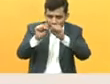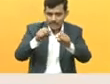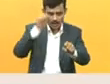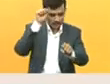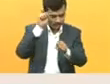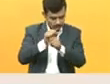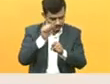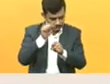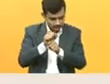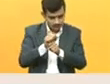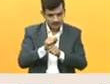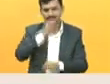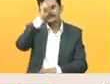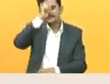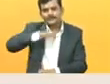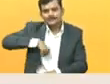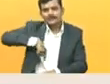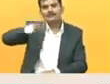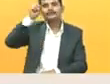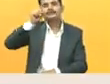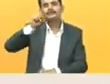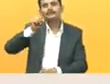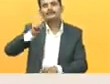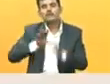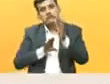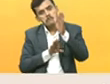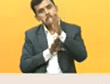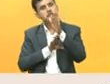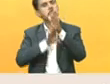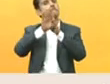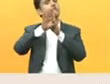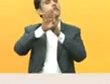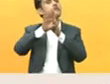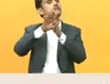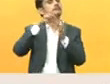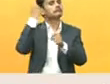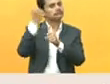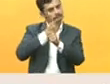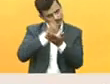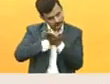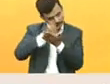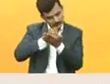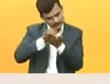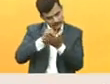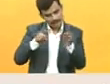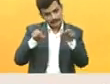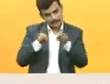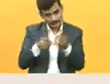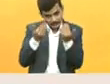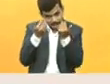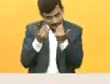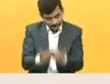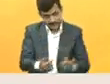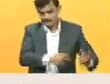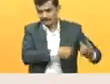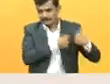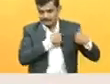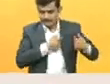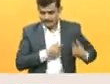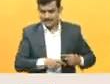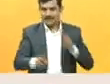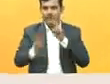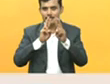से भारत को सर्वश्रेष्ठ बनाने के लिए प्रयास करते रहें। इस बार की मन की बात